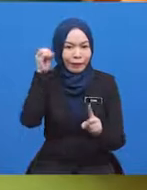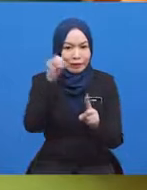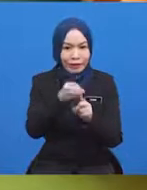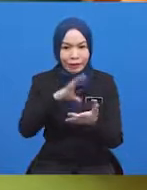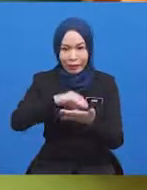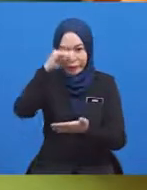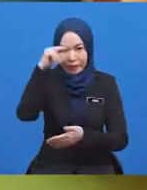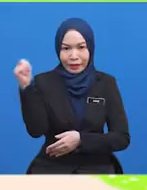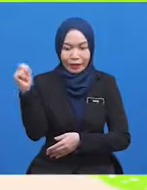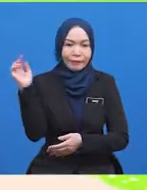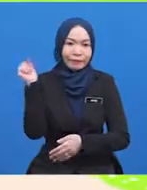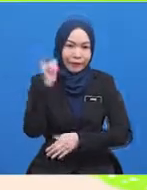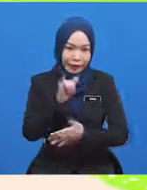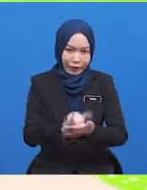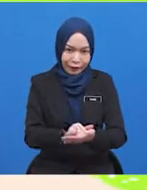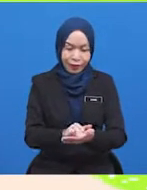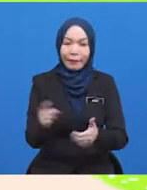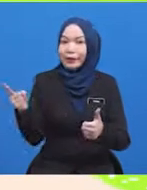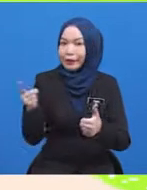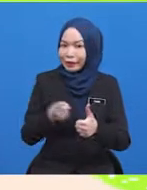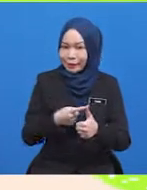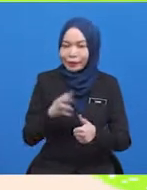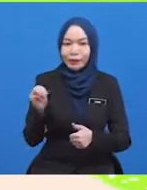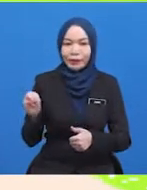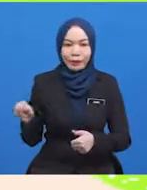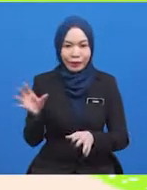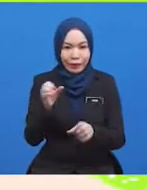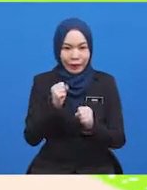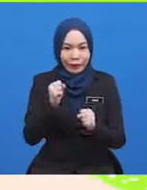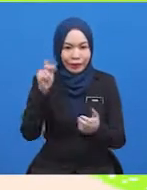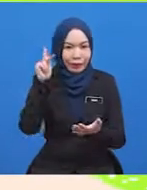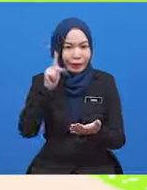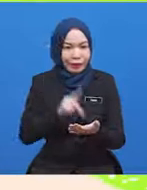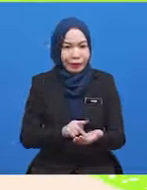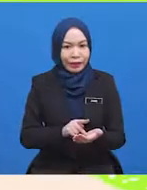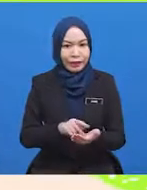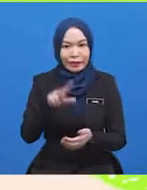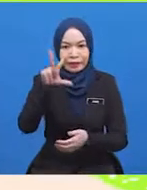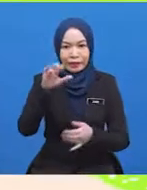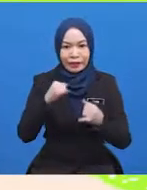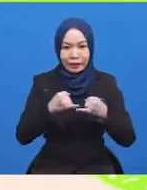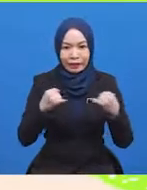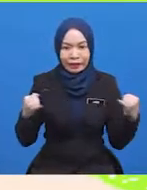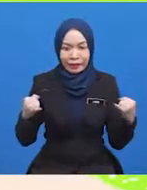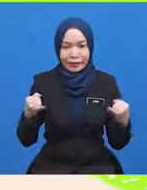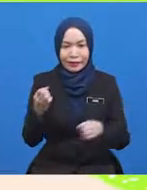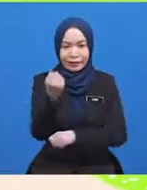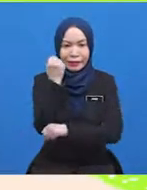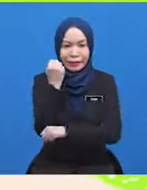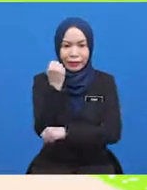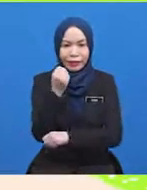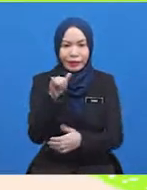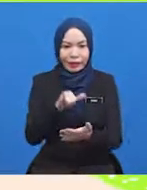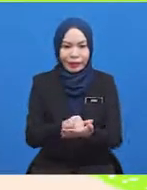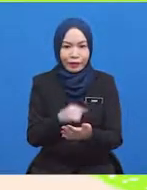pembelajaran, iaitu pertama, murid-murid dapat mengenal pasti 3 jenis batuan,